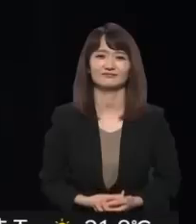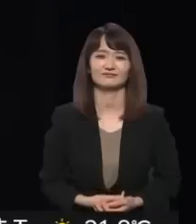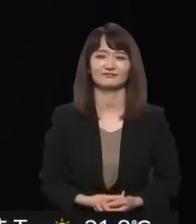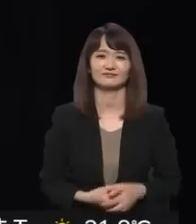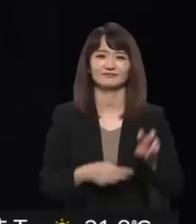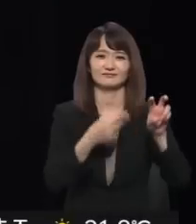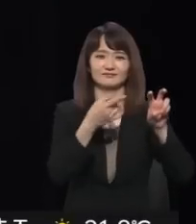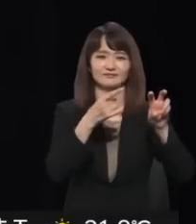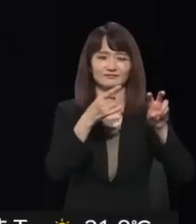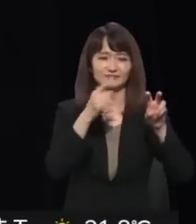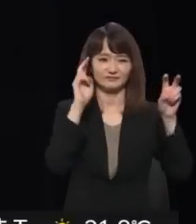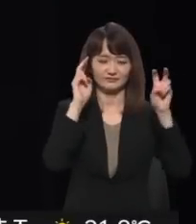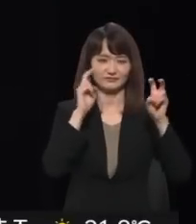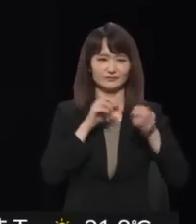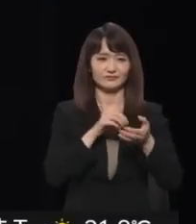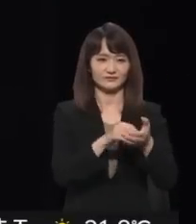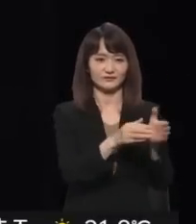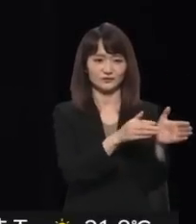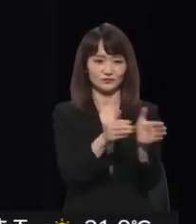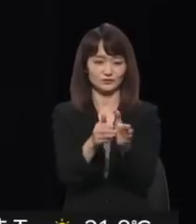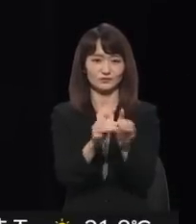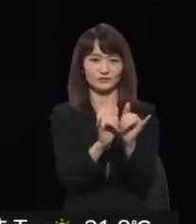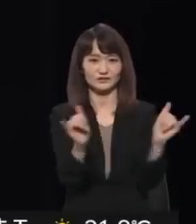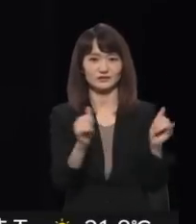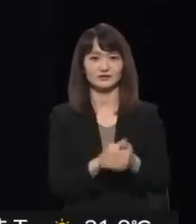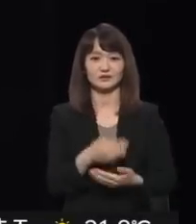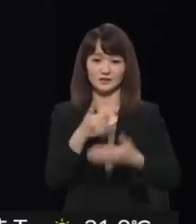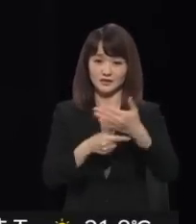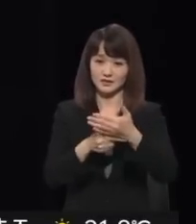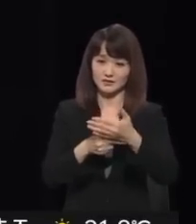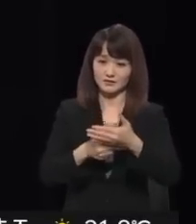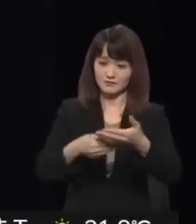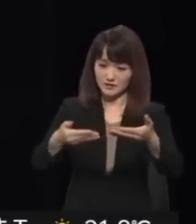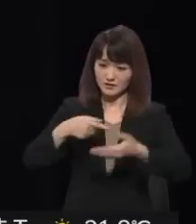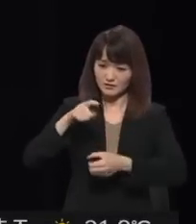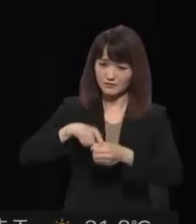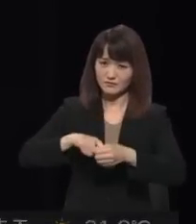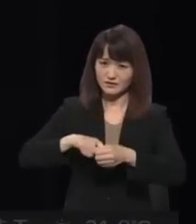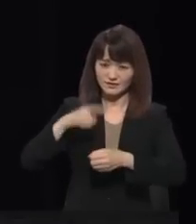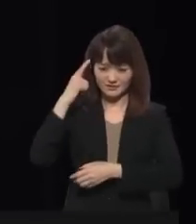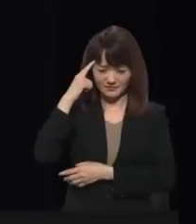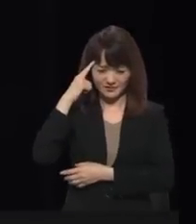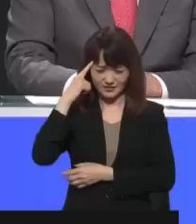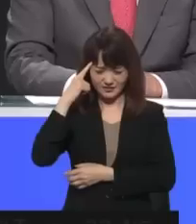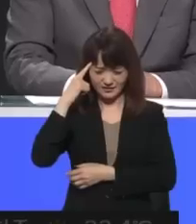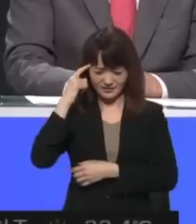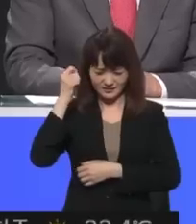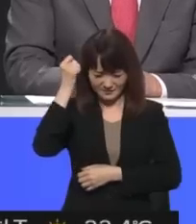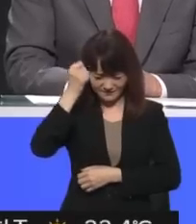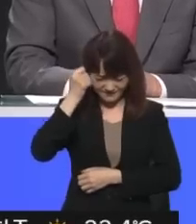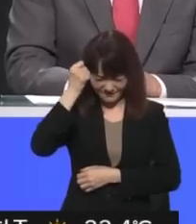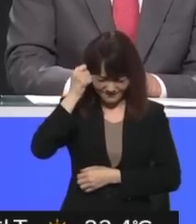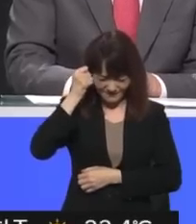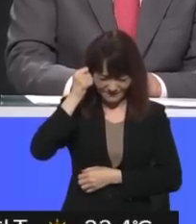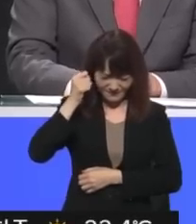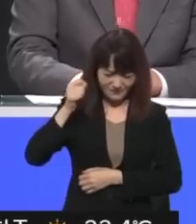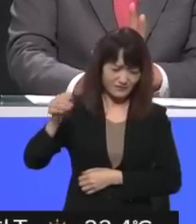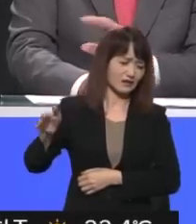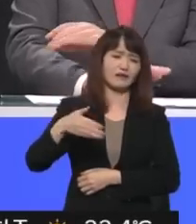20대 취업준비생입니다. 영화표 받기 위한 사연을 쓰려고 머리 싸매면서 삶을 돌아봤는데 아무것도 없어서 놀랐습니다.